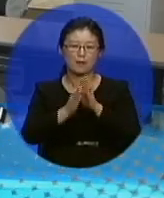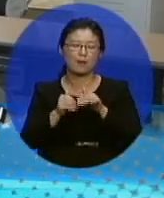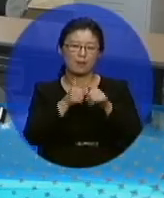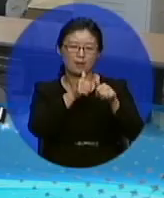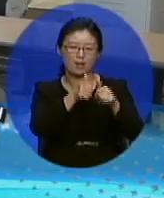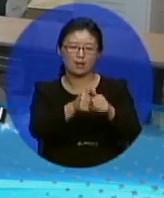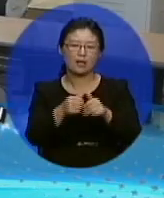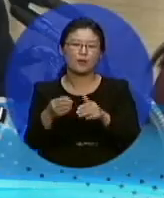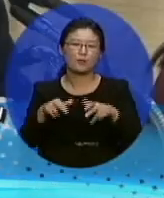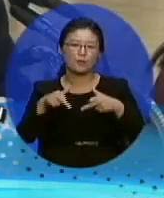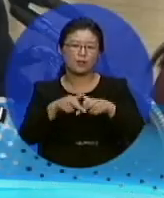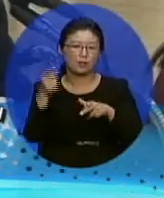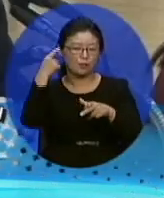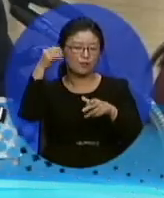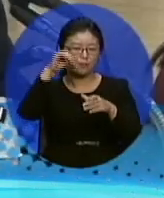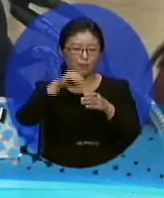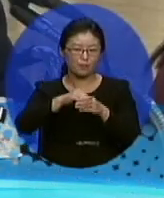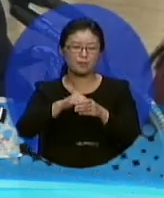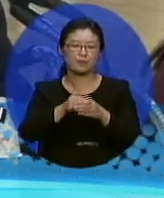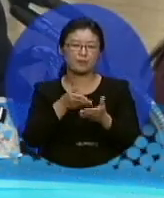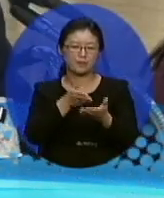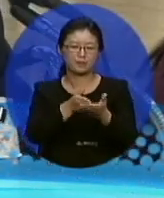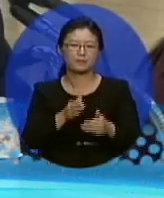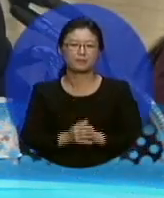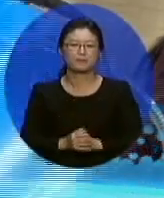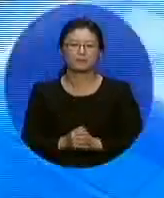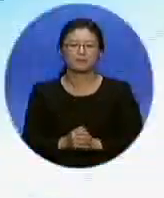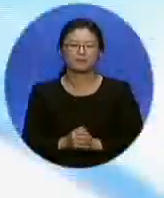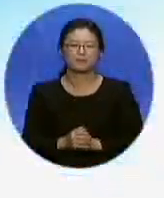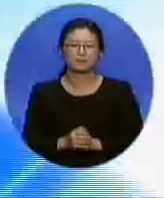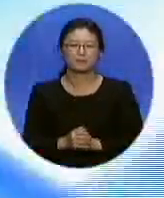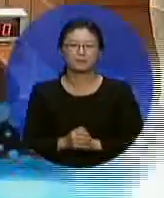장애 관점이 반드시 포함되어야 한다는 의견을 내비쳤습니다.